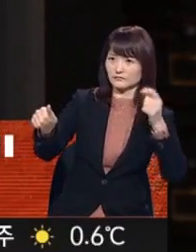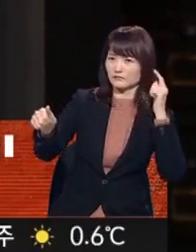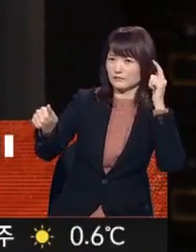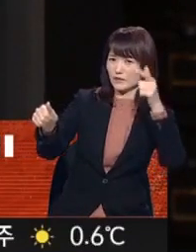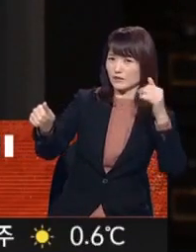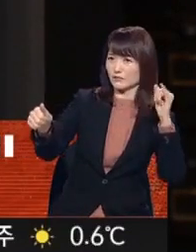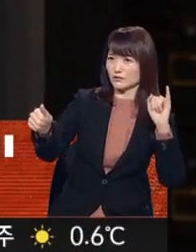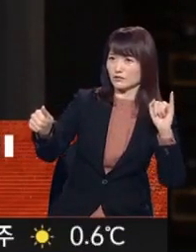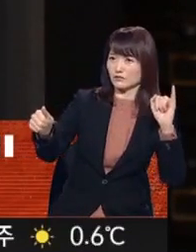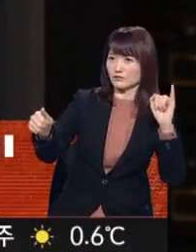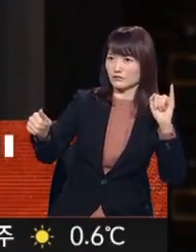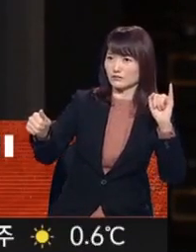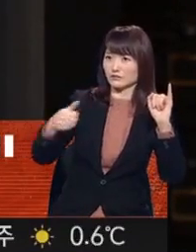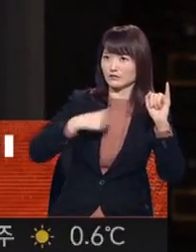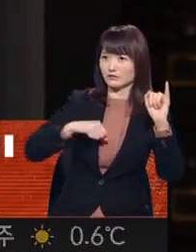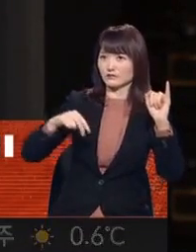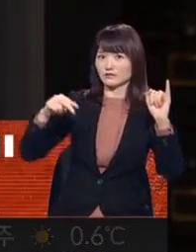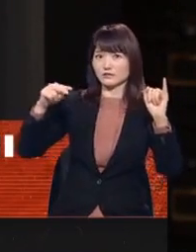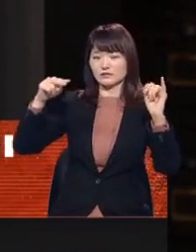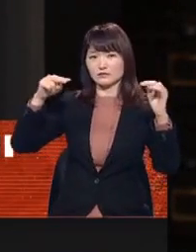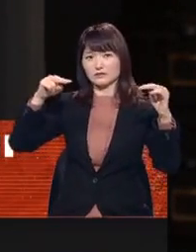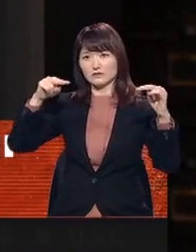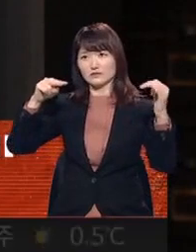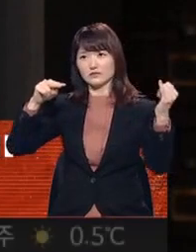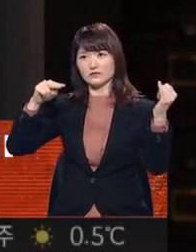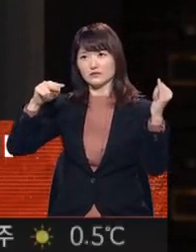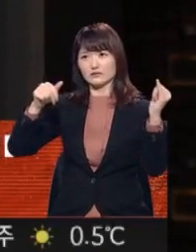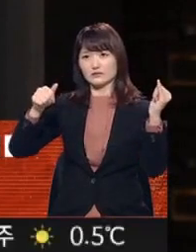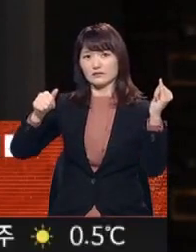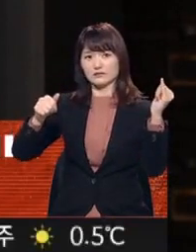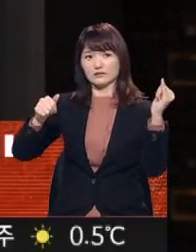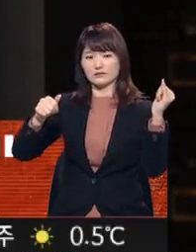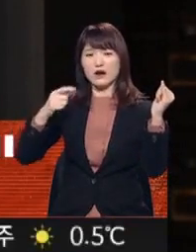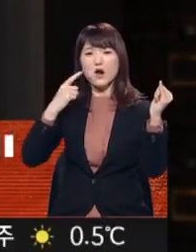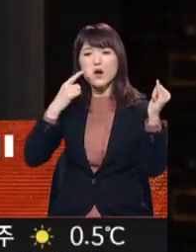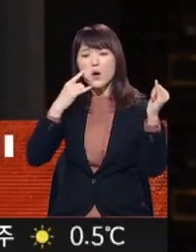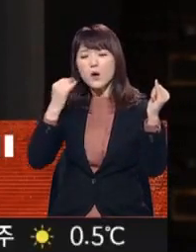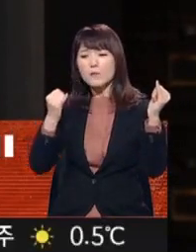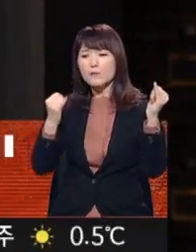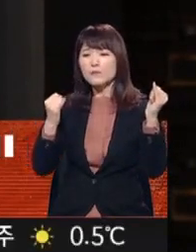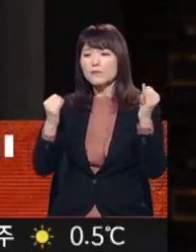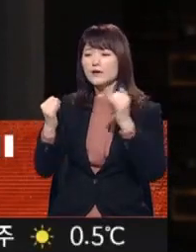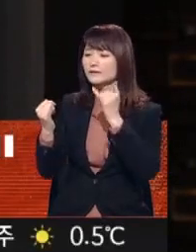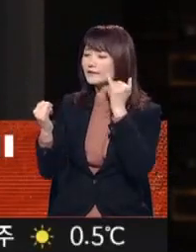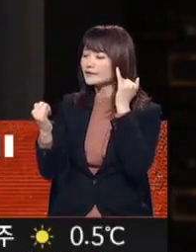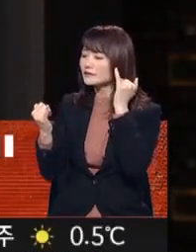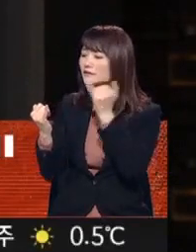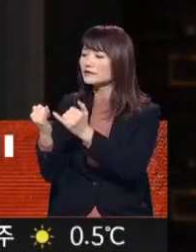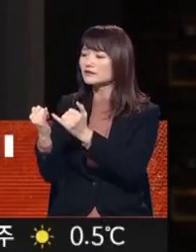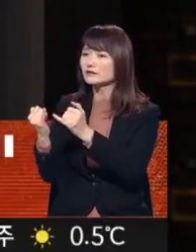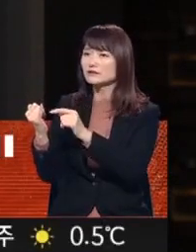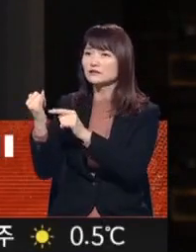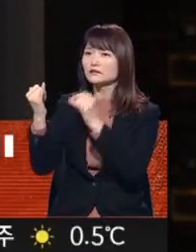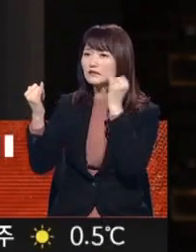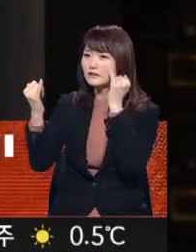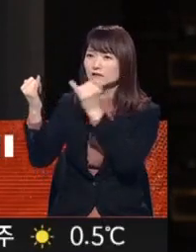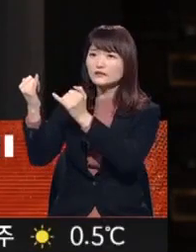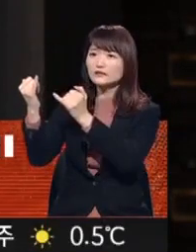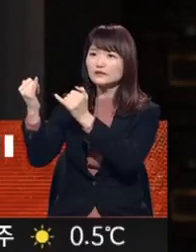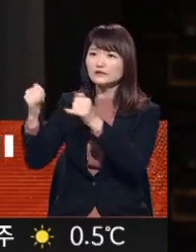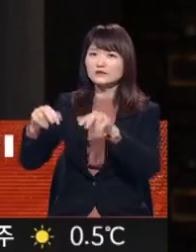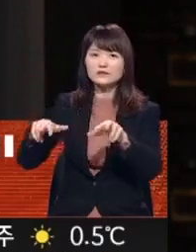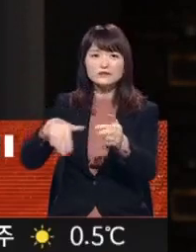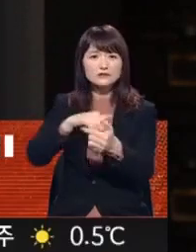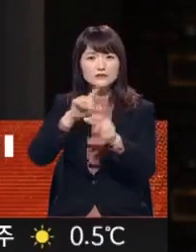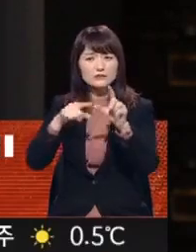보자마자 자기 그 계모한테 전화를 하더랍니다 그래서이 스피커폰으로 그이